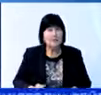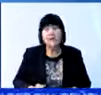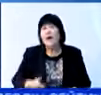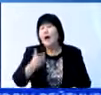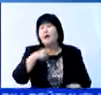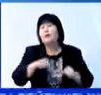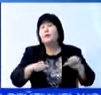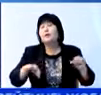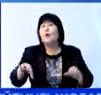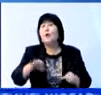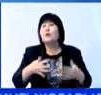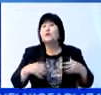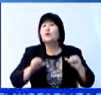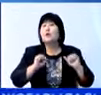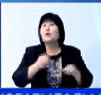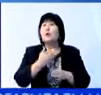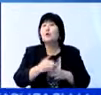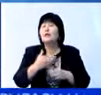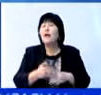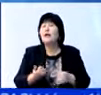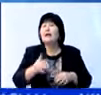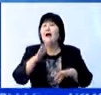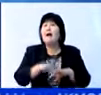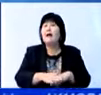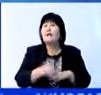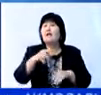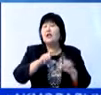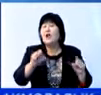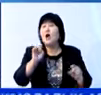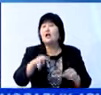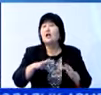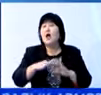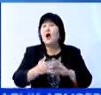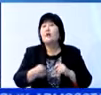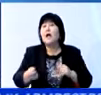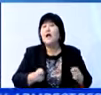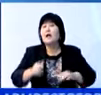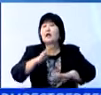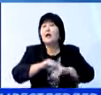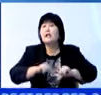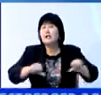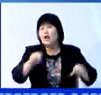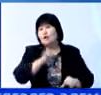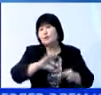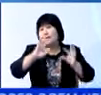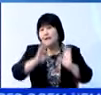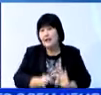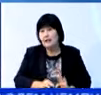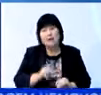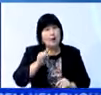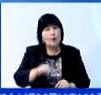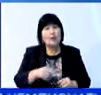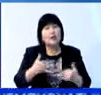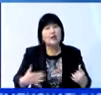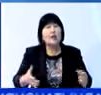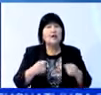әдеп кеңесі облыстық денсаулық сақтау саласының қазынашылық департаментінің арал ауданы әкімдігі тәртіптік комиссиясының жұмысын саралады. Олар ішінде